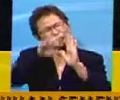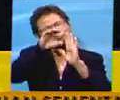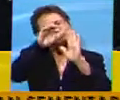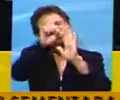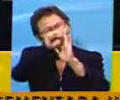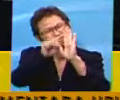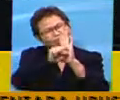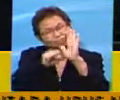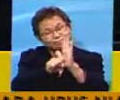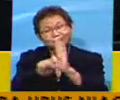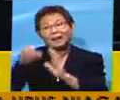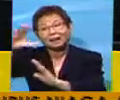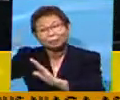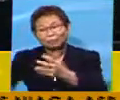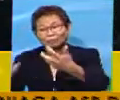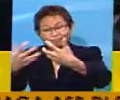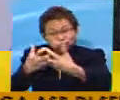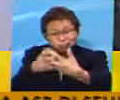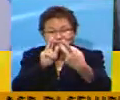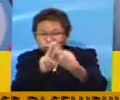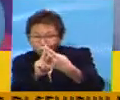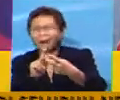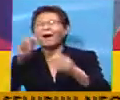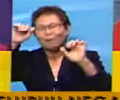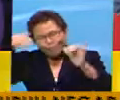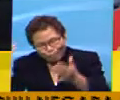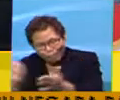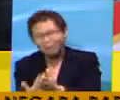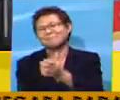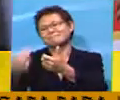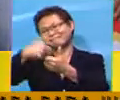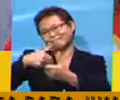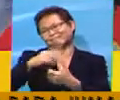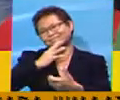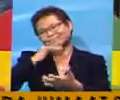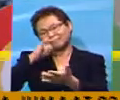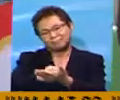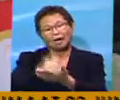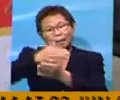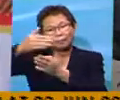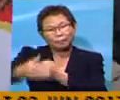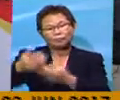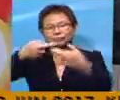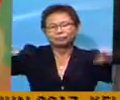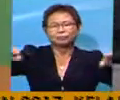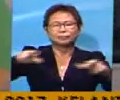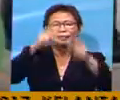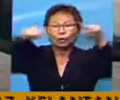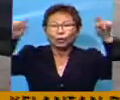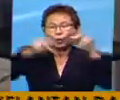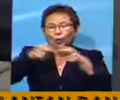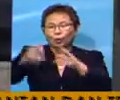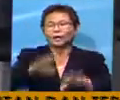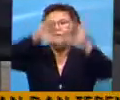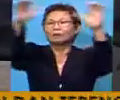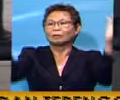they Fit that criteria Then they can participate Beliau berkata demikian selepas melancarkan peraduan keusahawanan